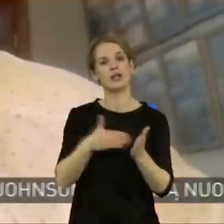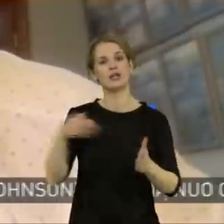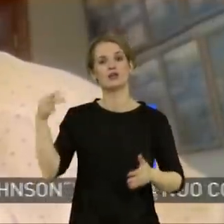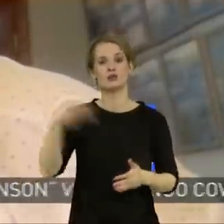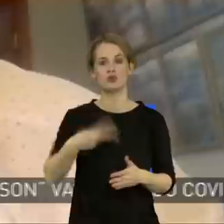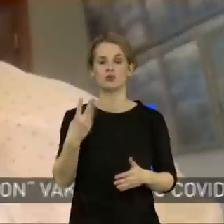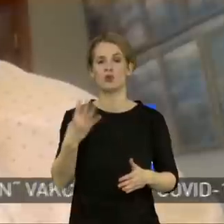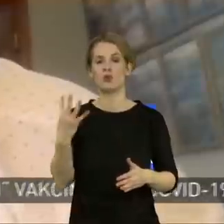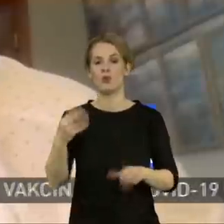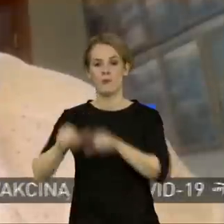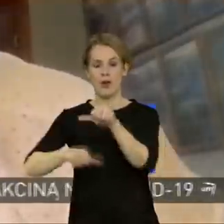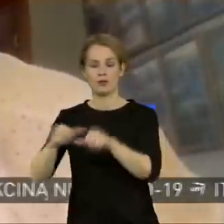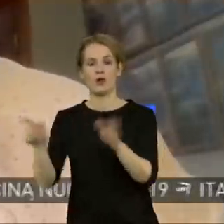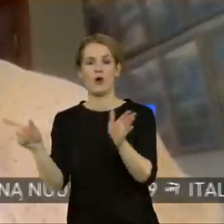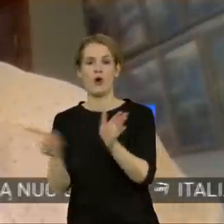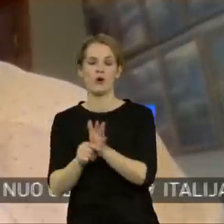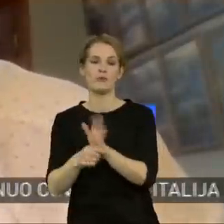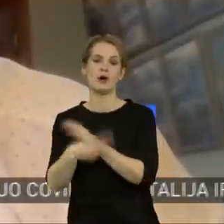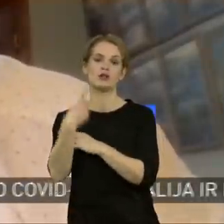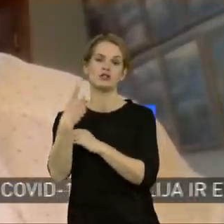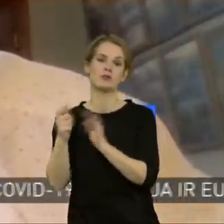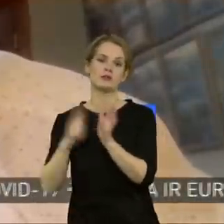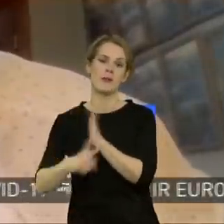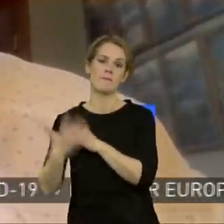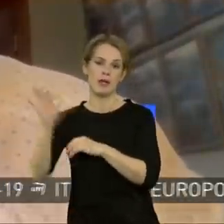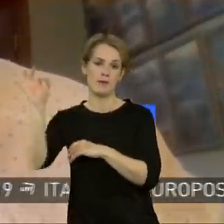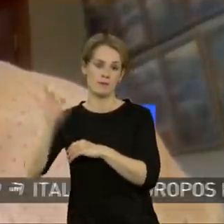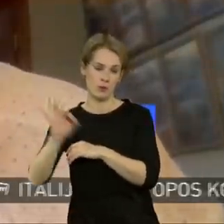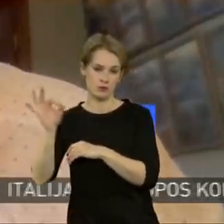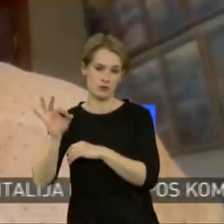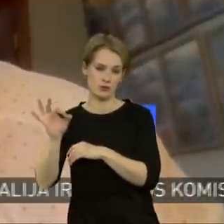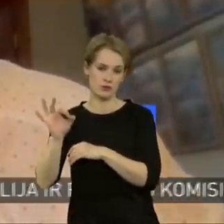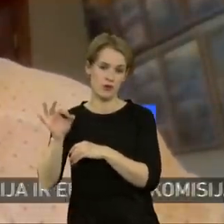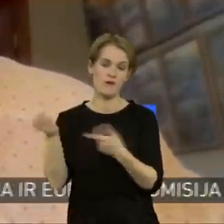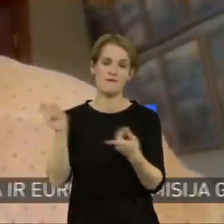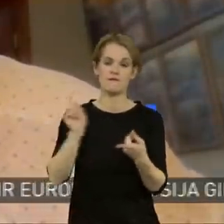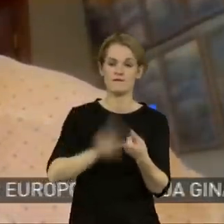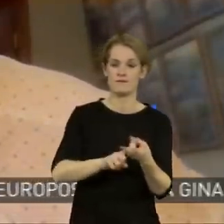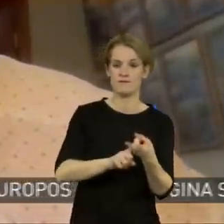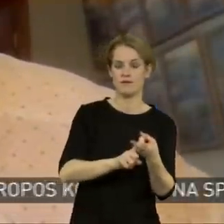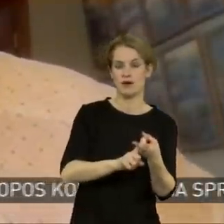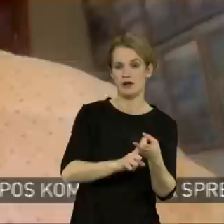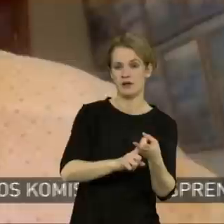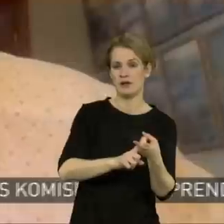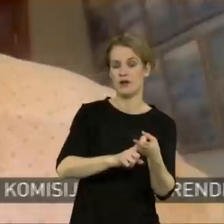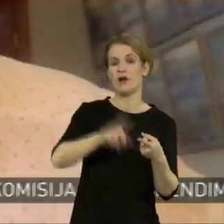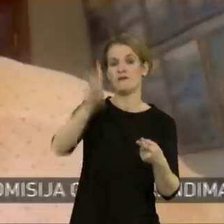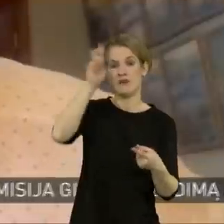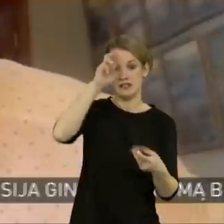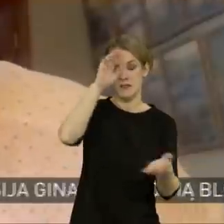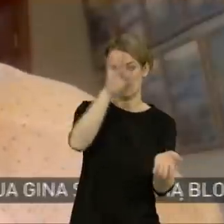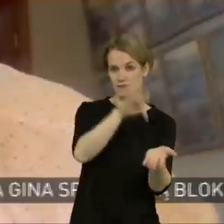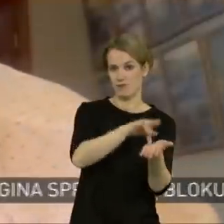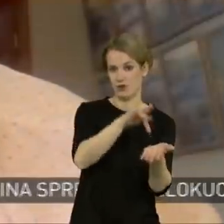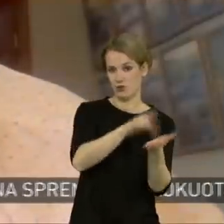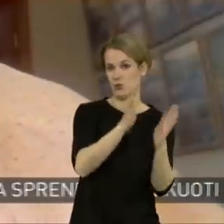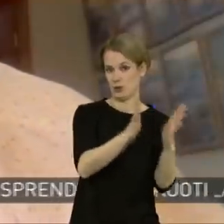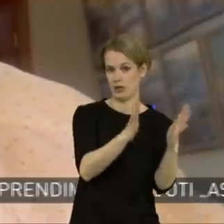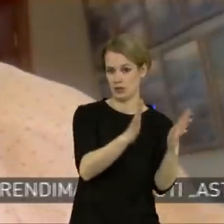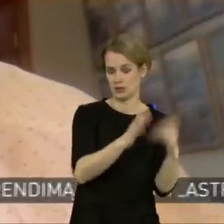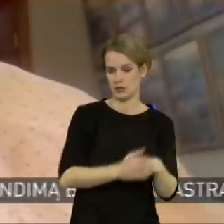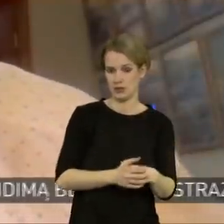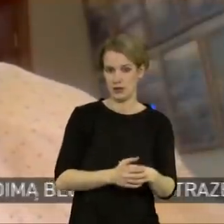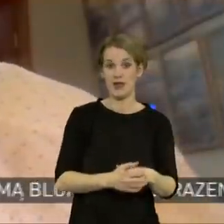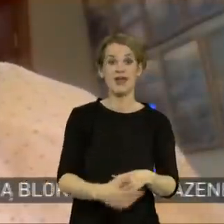siekti 175% nuo šalies vidurkio. Tai yra viena pasakyti, bet